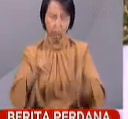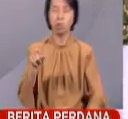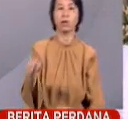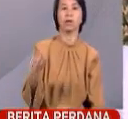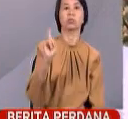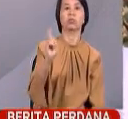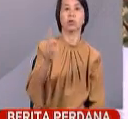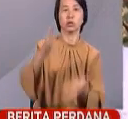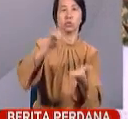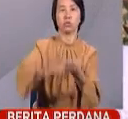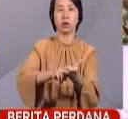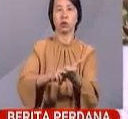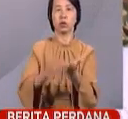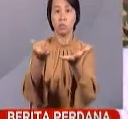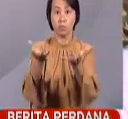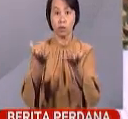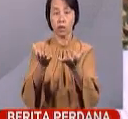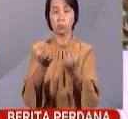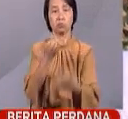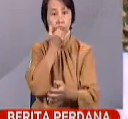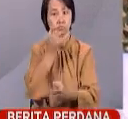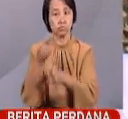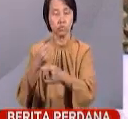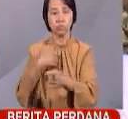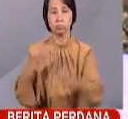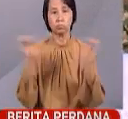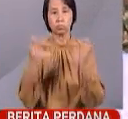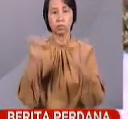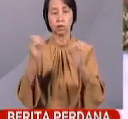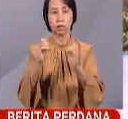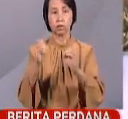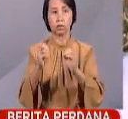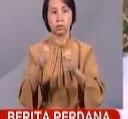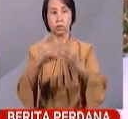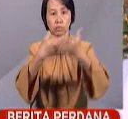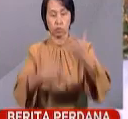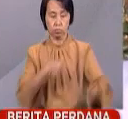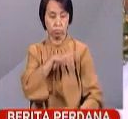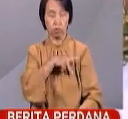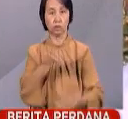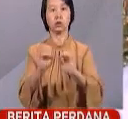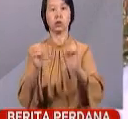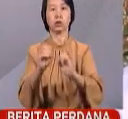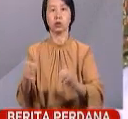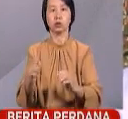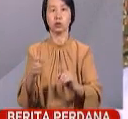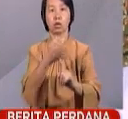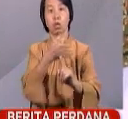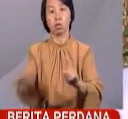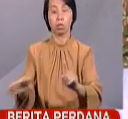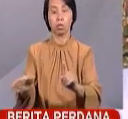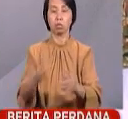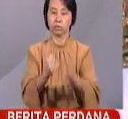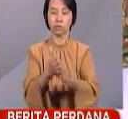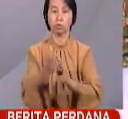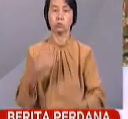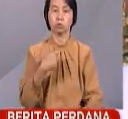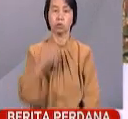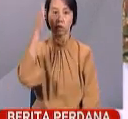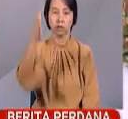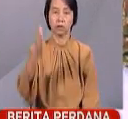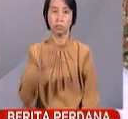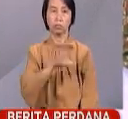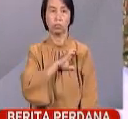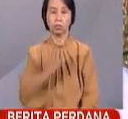adalah rekod wanted dan dia tidak memiliki sebarang butir peribadi dia. Dia engkar bila berhenti, so kita akan pihak